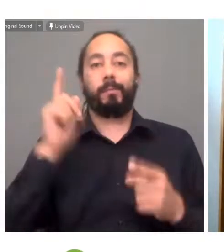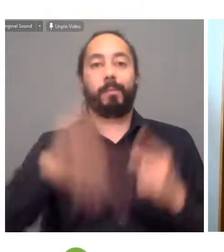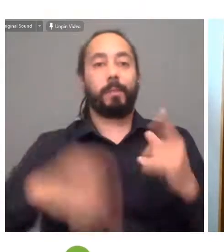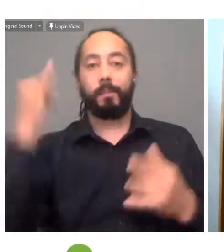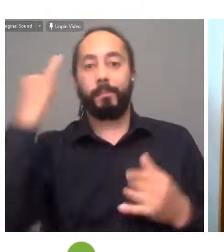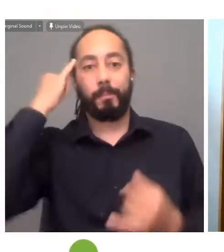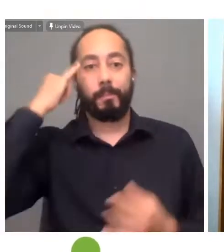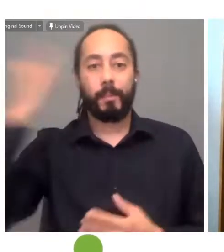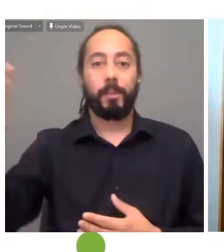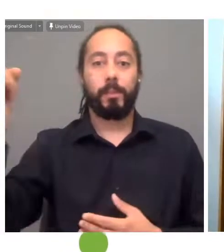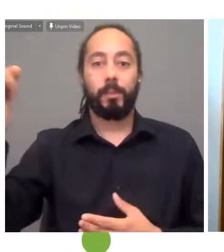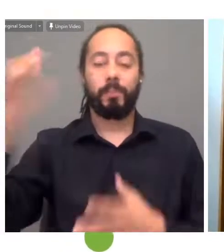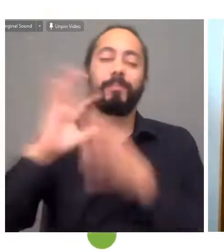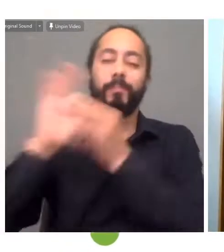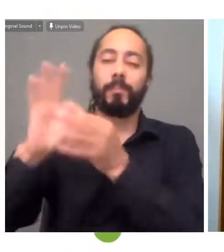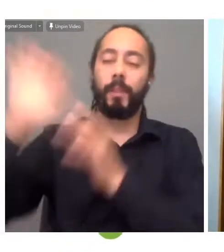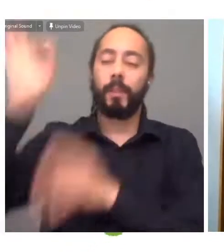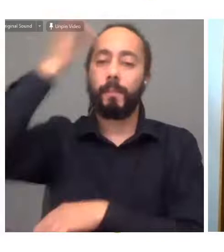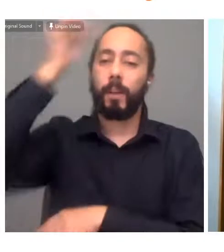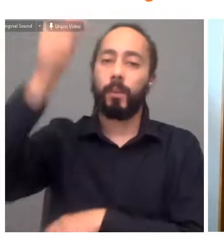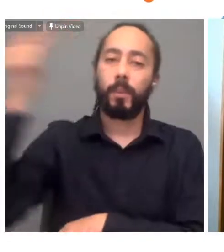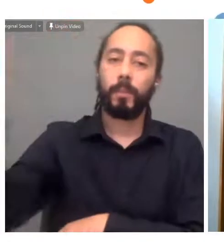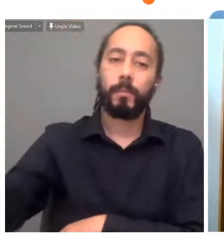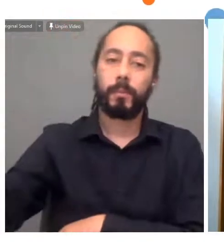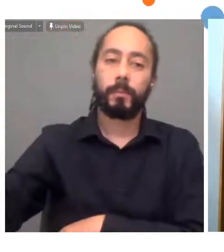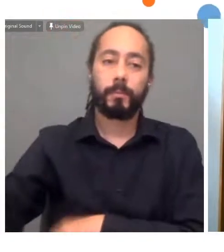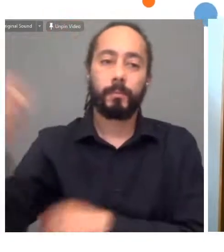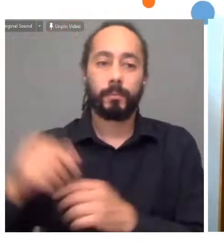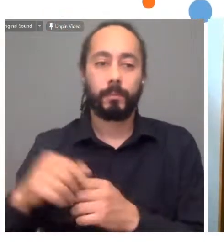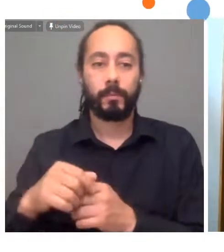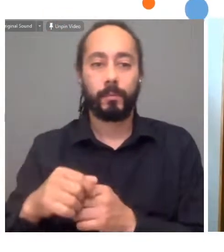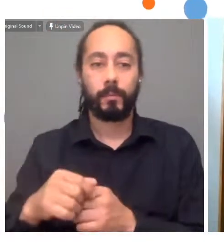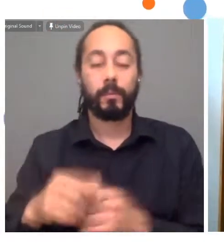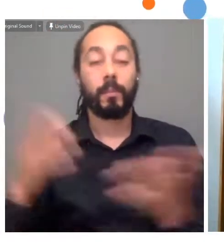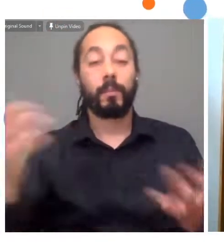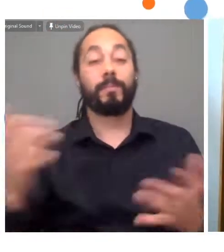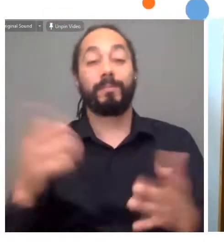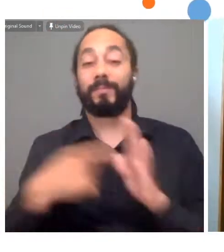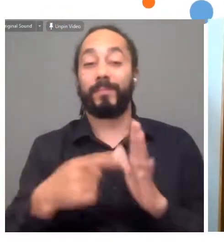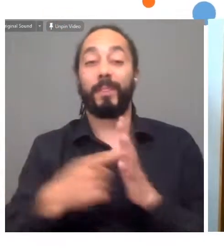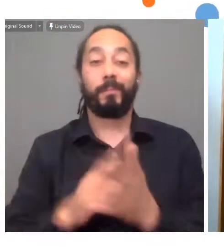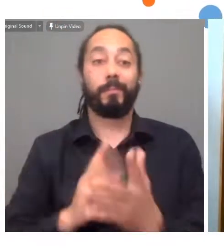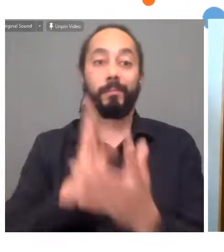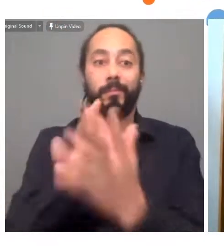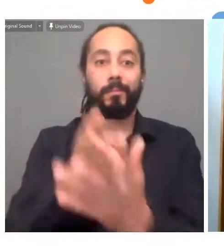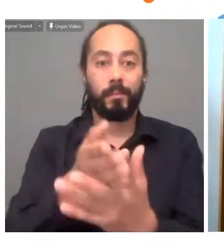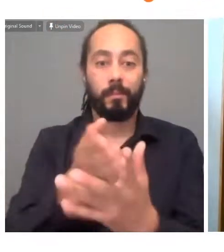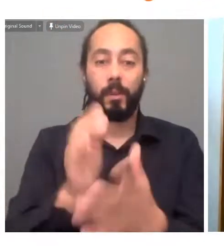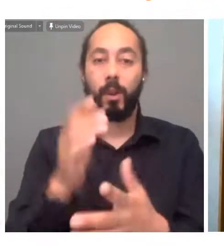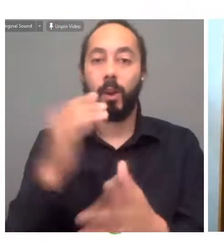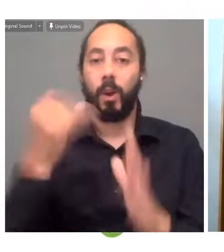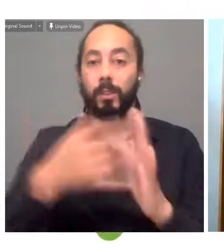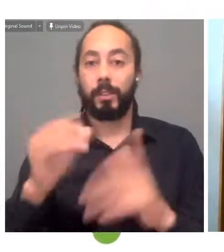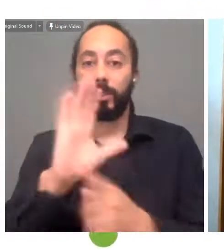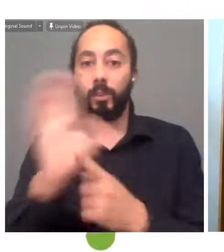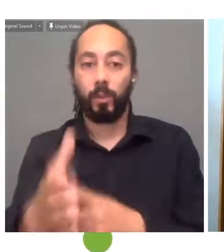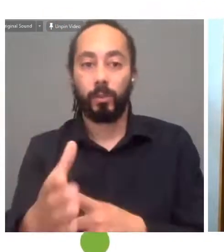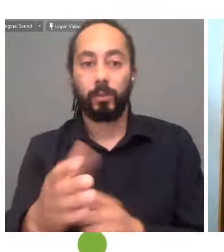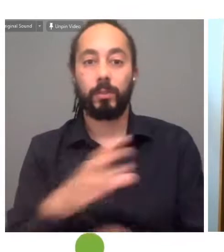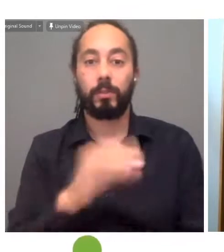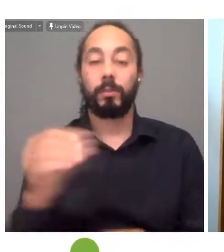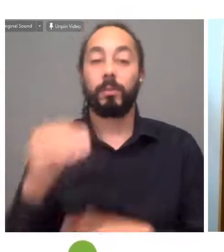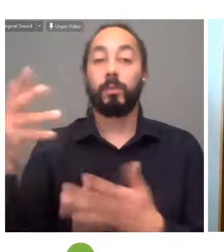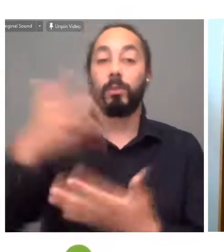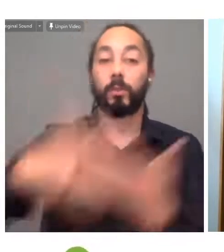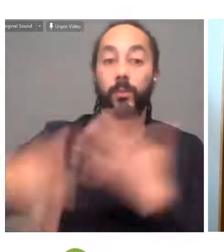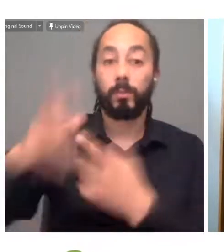environnementale. Et alors, je ne suis pas en train de vous dire que demain matin, le gouvernement va annoncer un revenu minimum garanti. Mais ce que je suis en